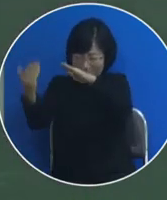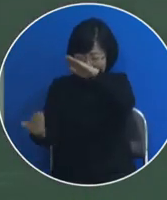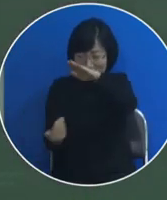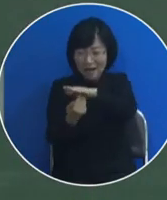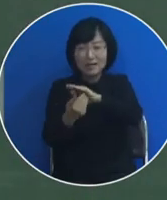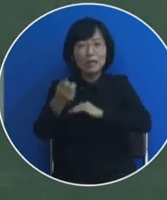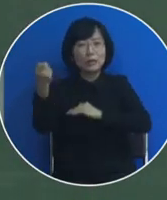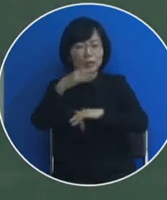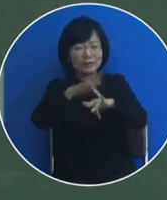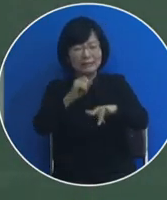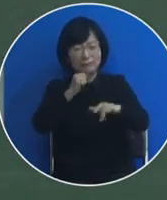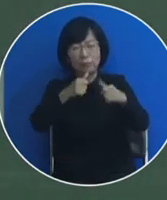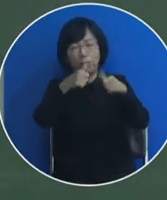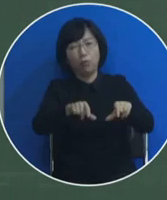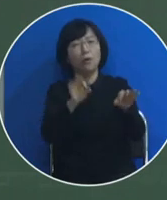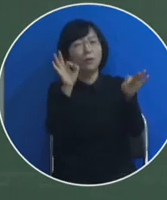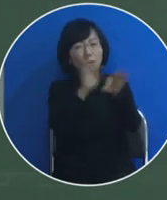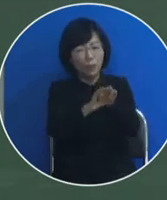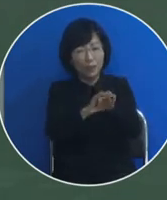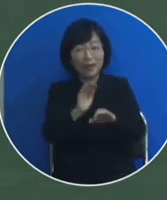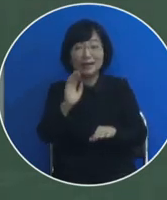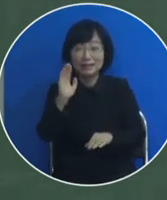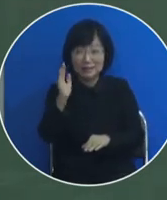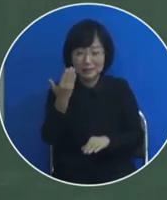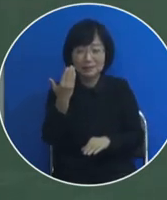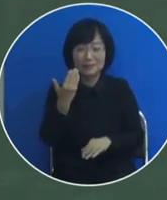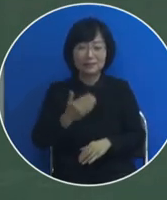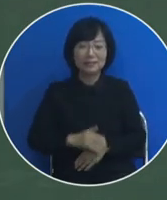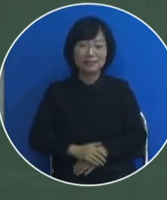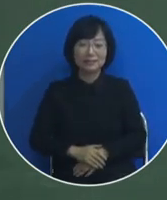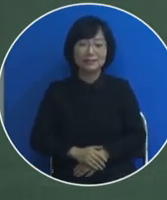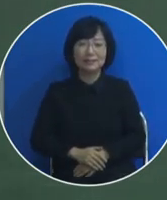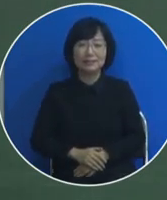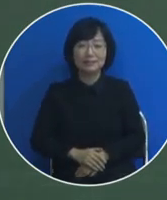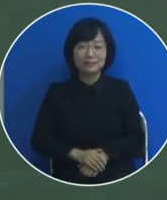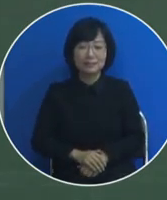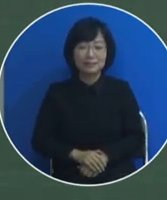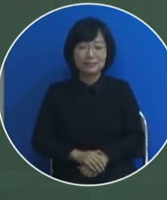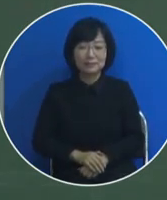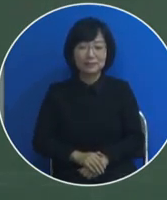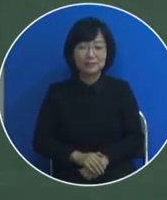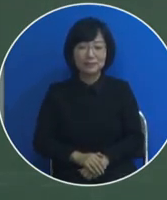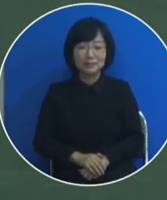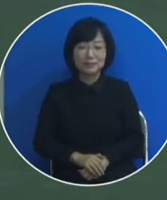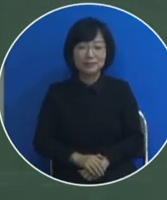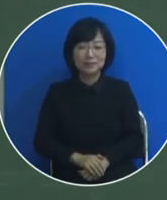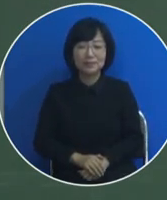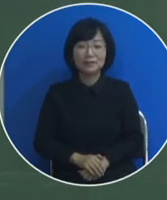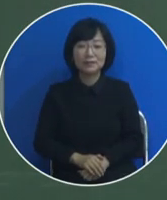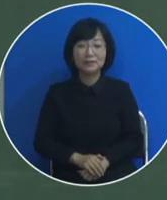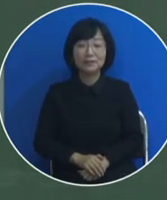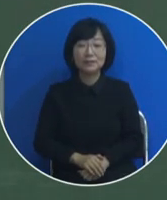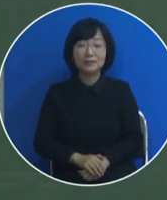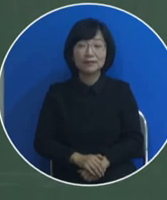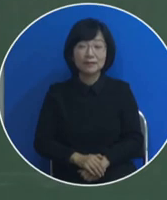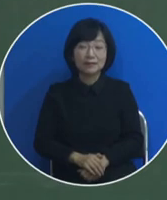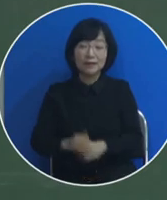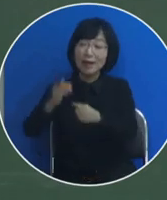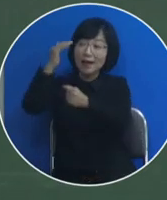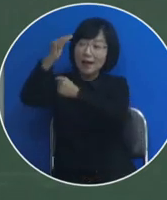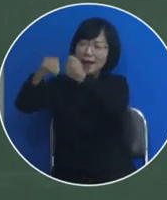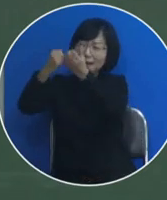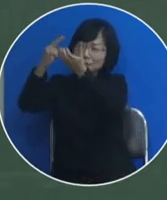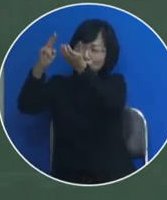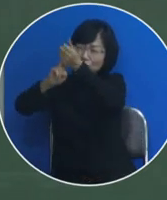will the word work upon them, but the force of darkness will be broken. 자, 이 숨은 목표를 가진 사람의 모델을 한번 봅시다.